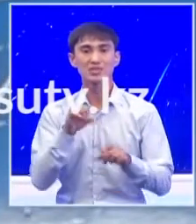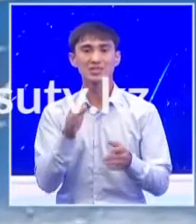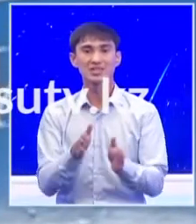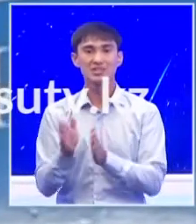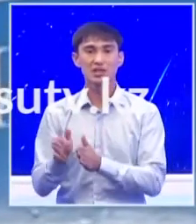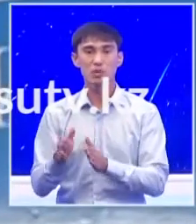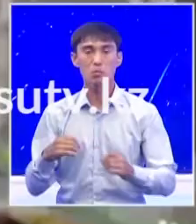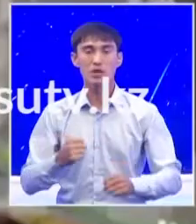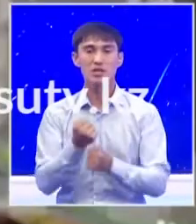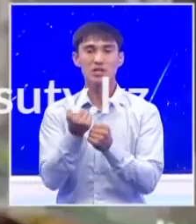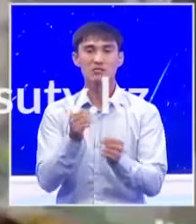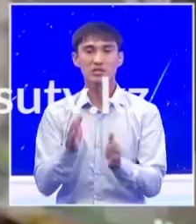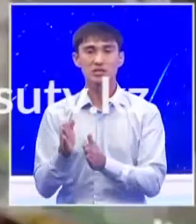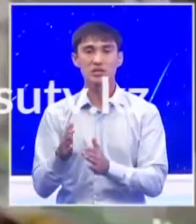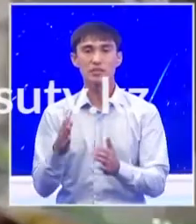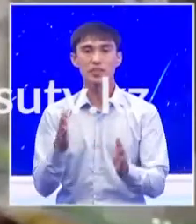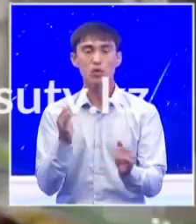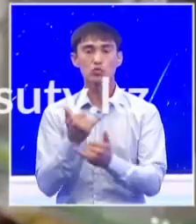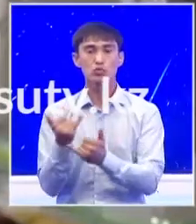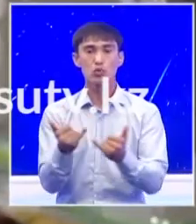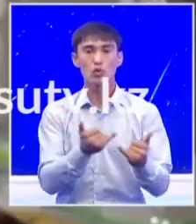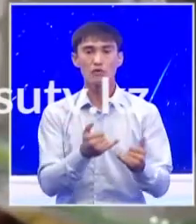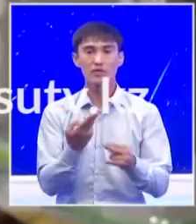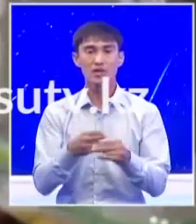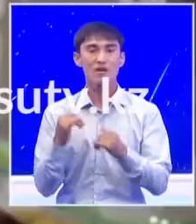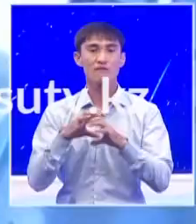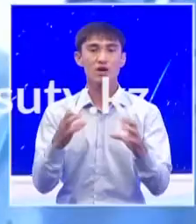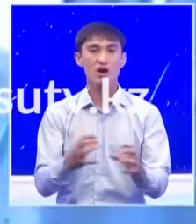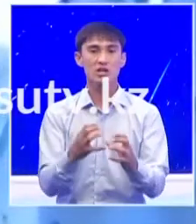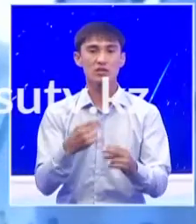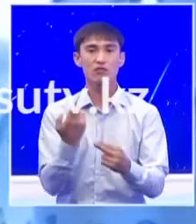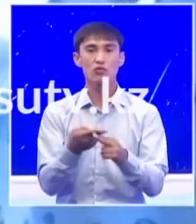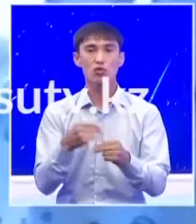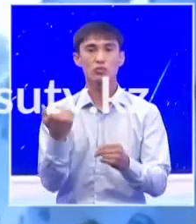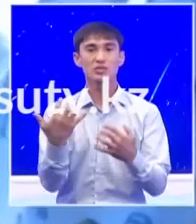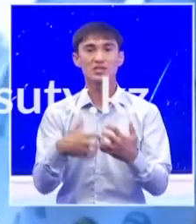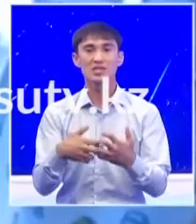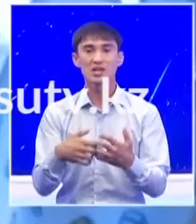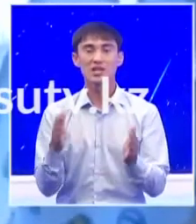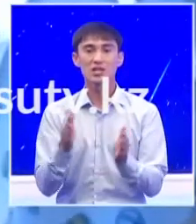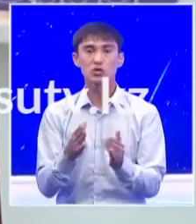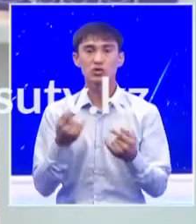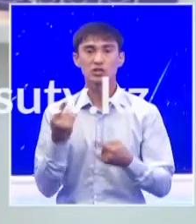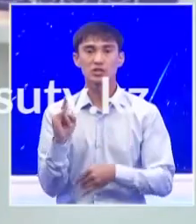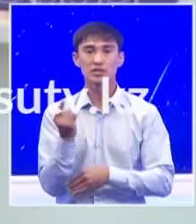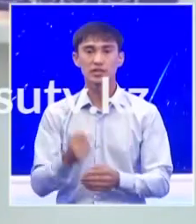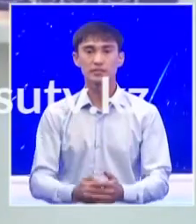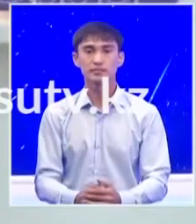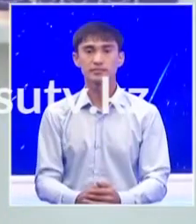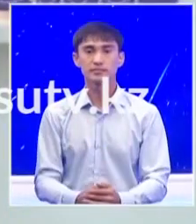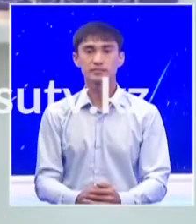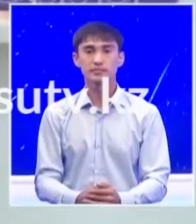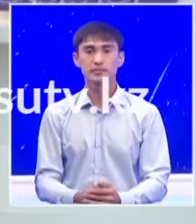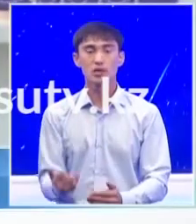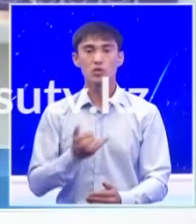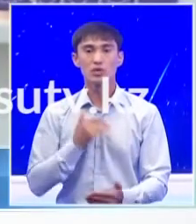поддерживания оптимальных микроклиматических условий для выхаживания, в том числе недоношенных детей. Также у нас есть